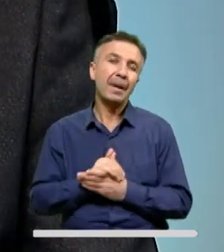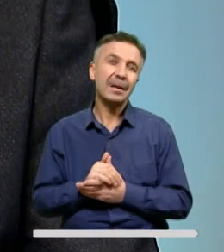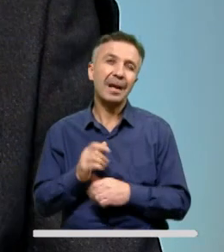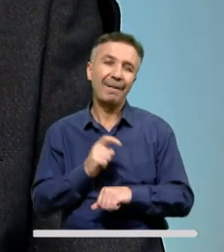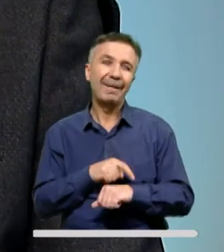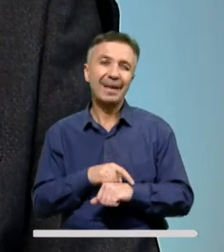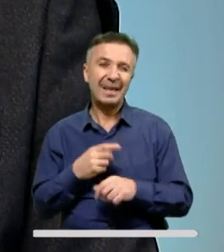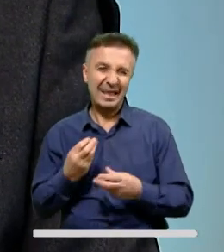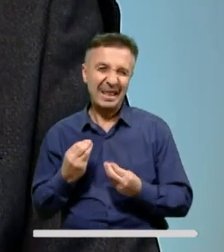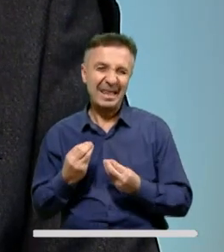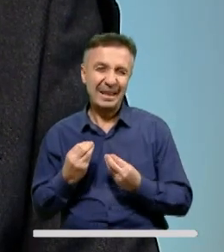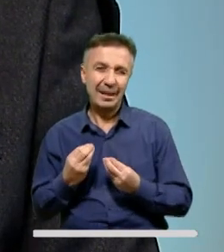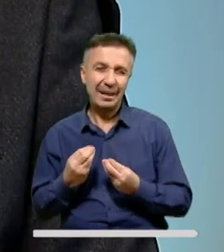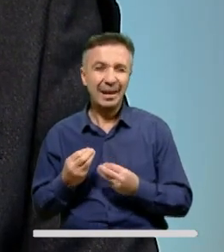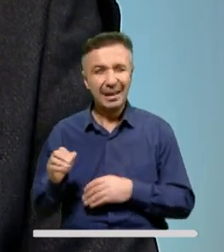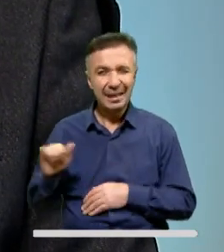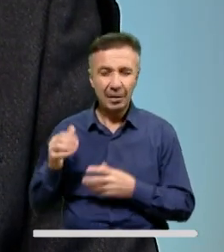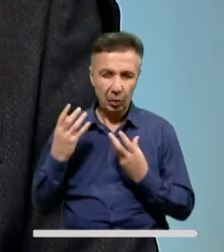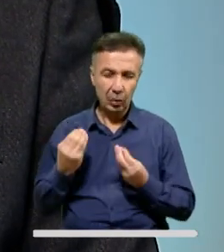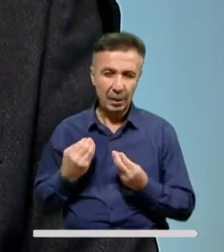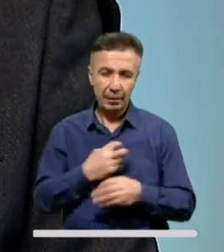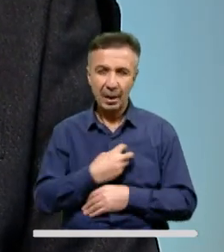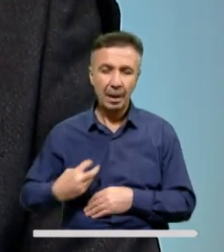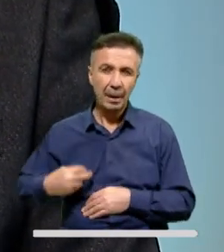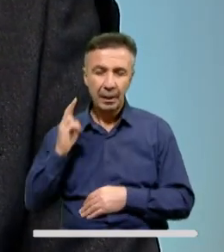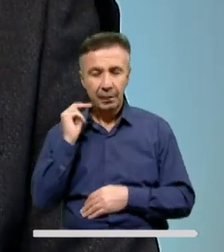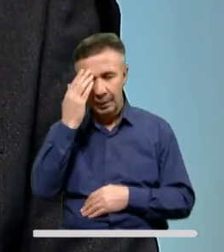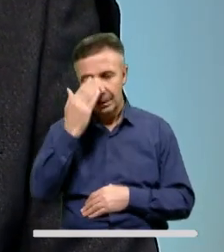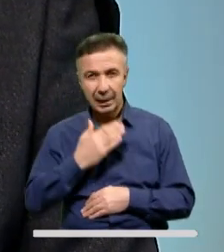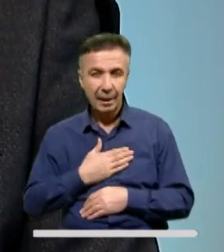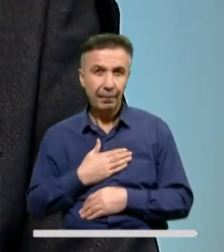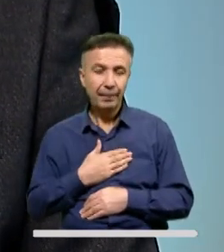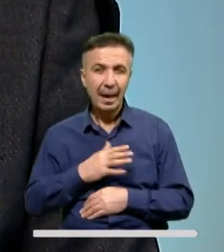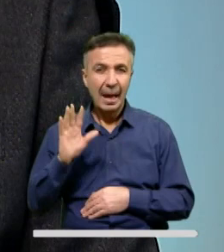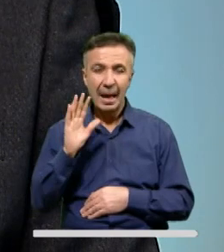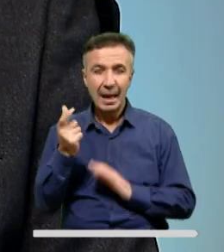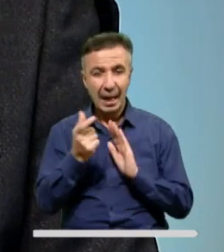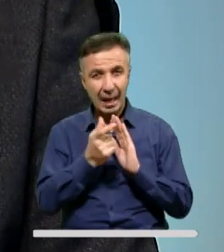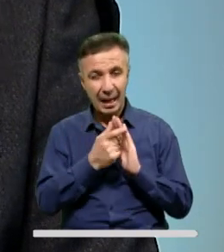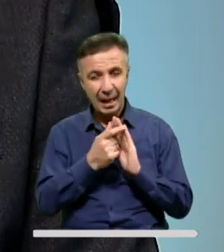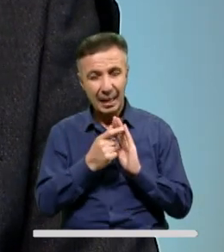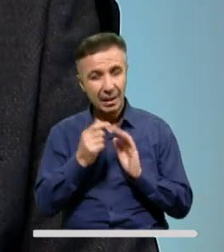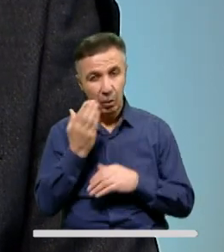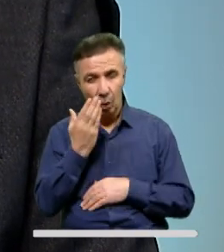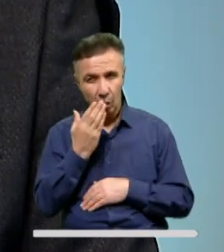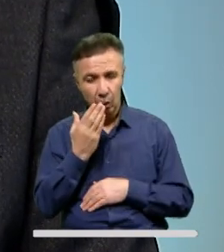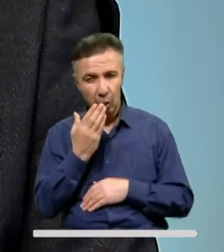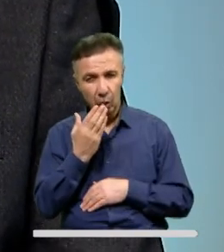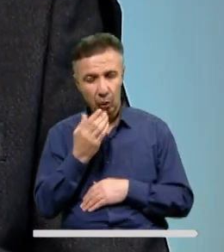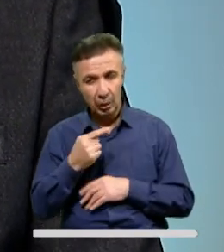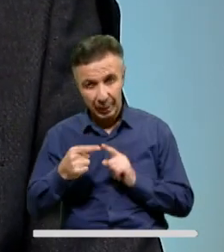vakit iyice yerleşsin diye. Çünkü Efendimiz Aleyhisselatü Vesselam'ın 50 ayet okuduğu o arada rivayet